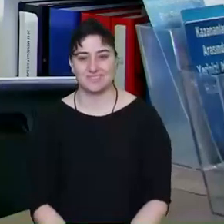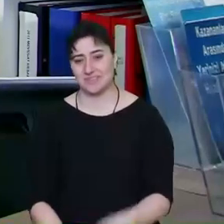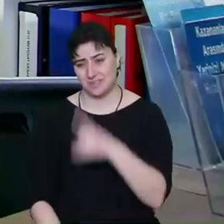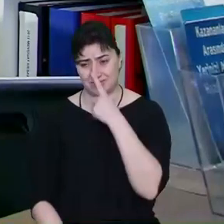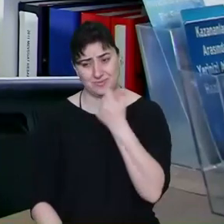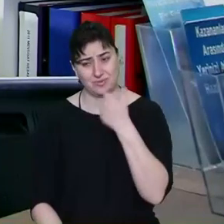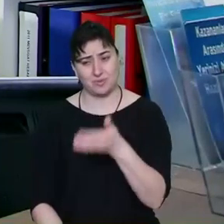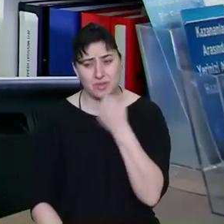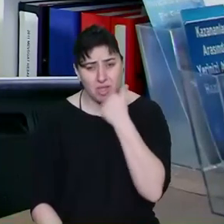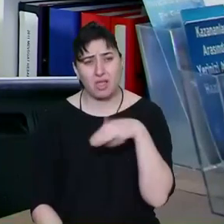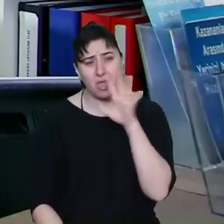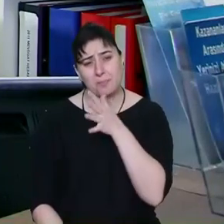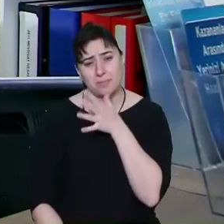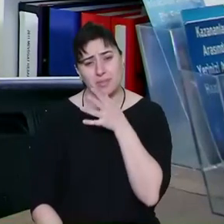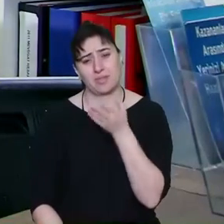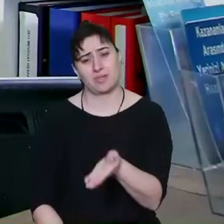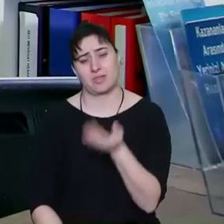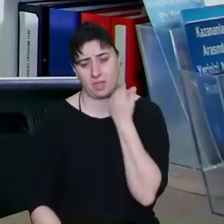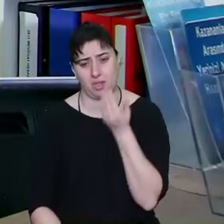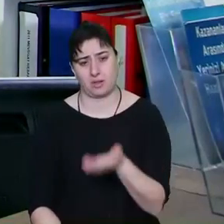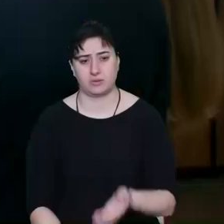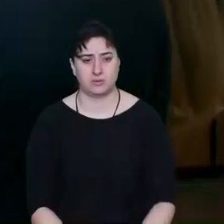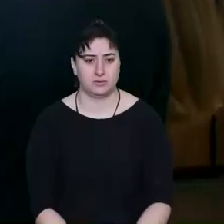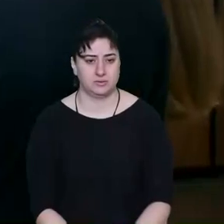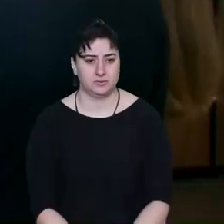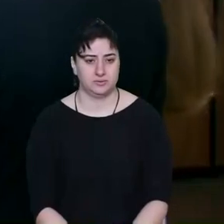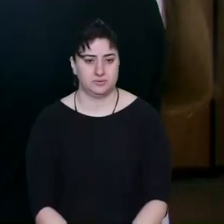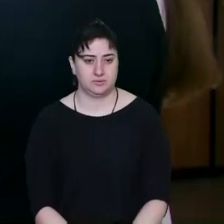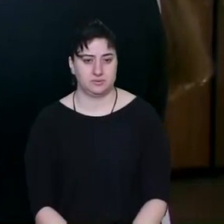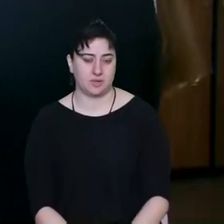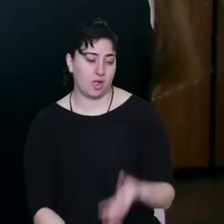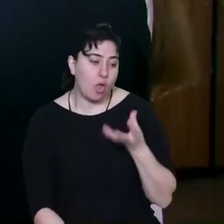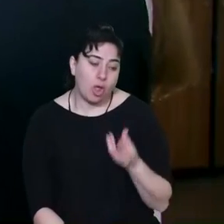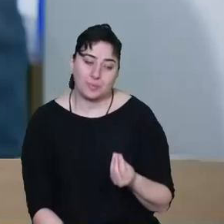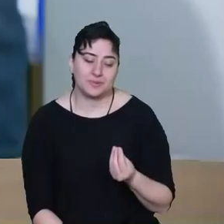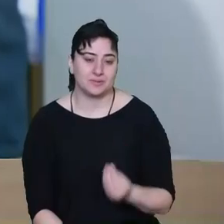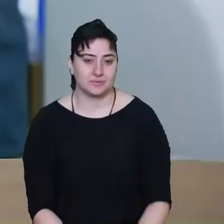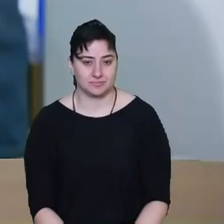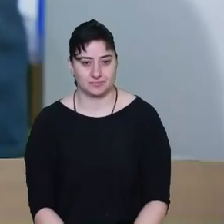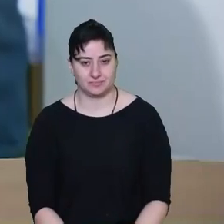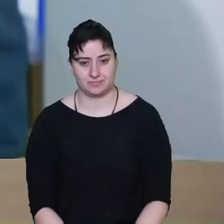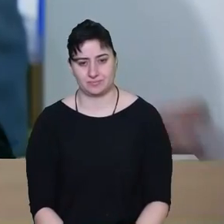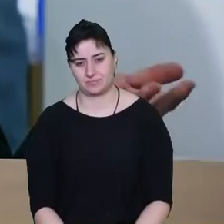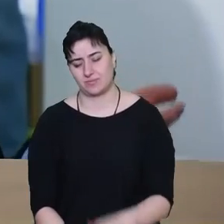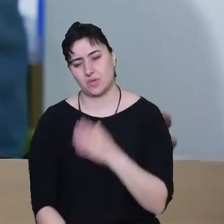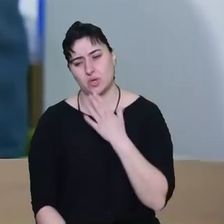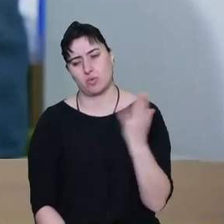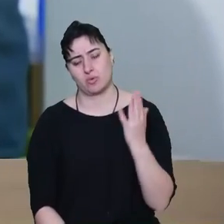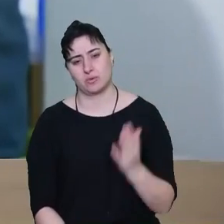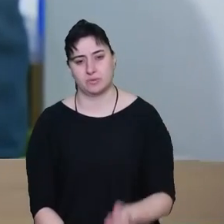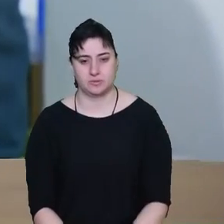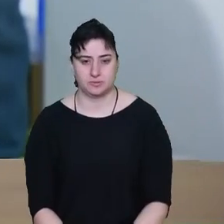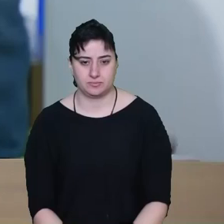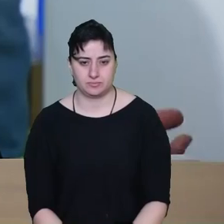bey, yani bunun yalan olduğunu herkes bilir. Bariz yalan işte. Olabilir. Yok artık